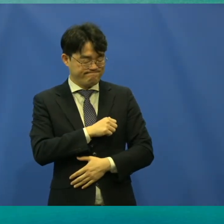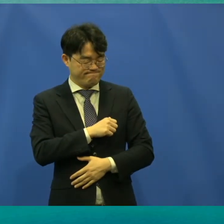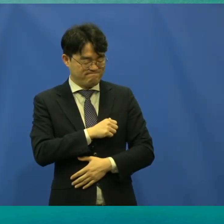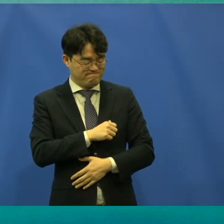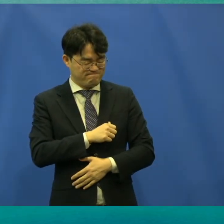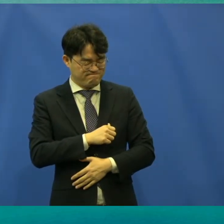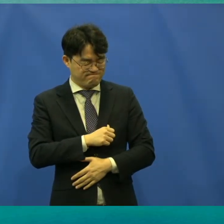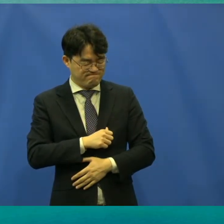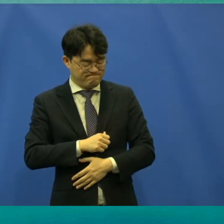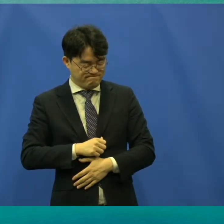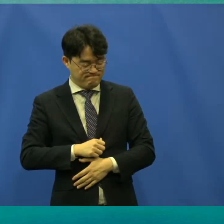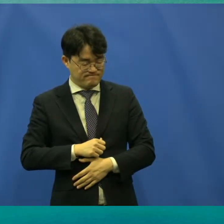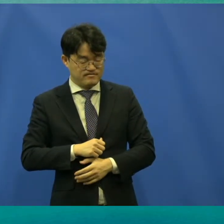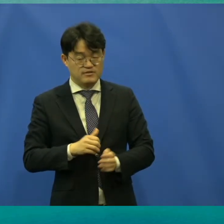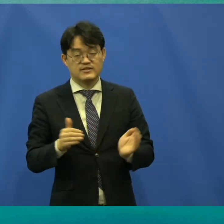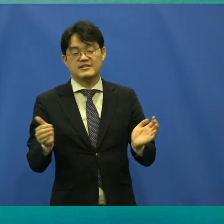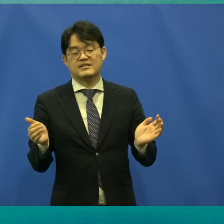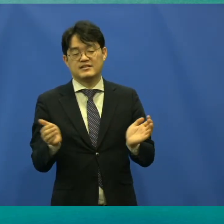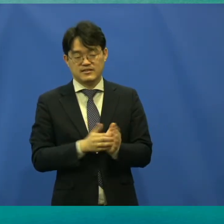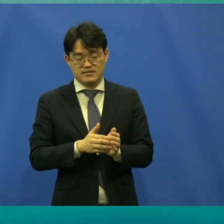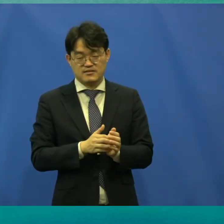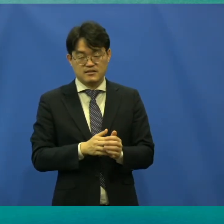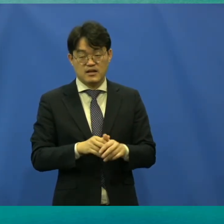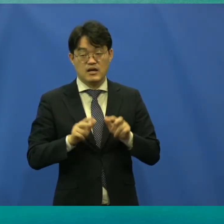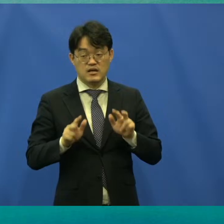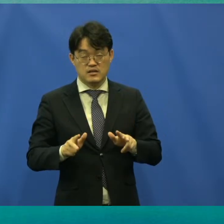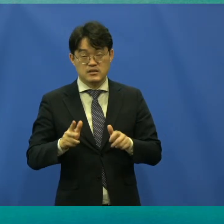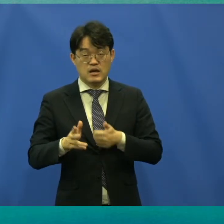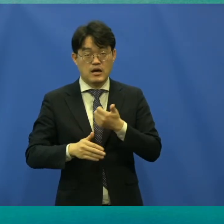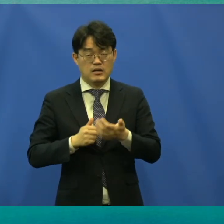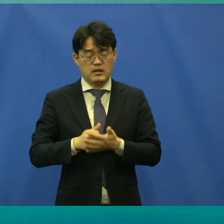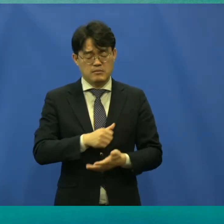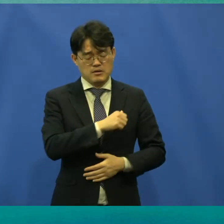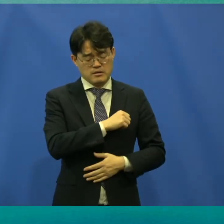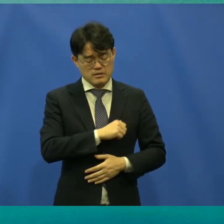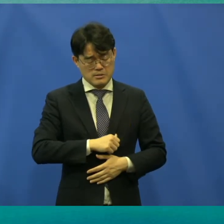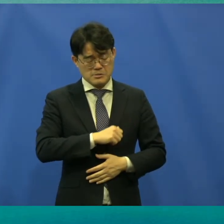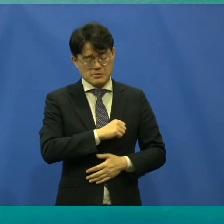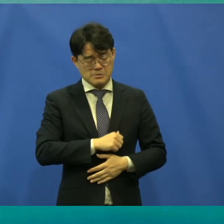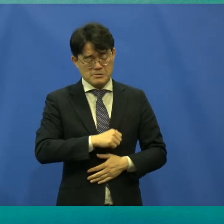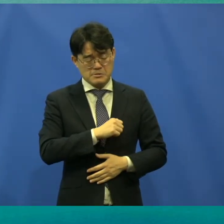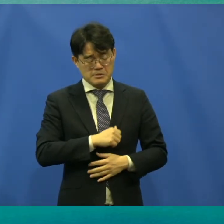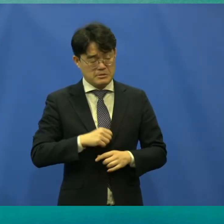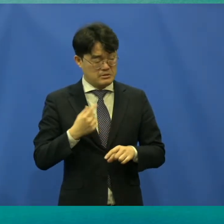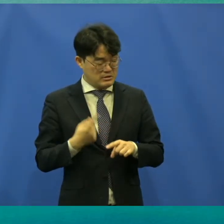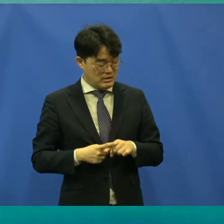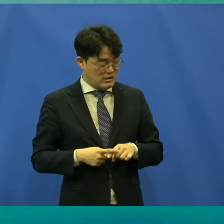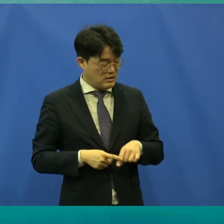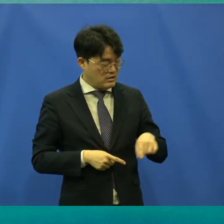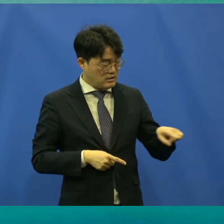더 이상 그 당사자에게 유익하지 않을 때 개입하신다.